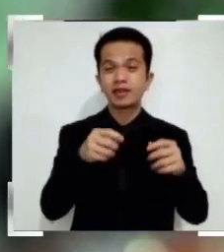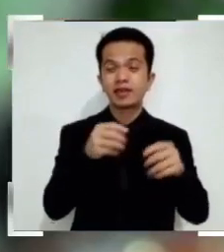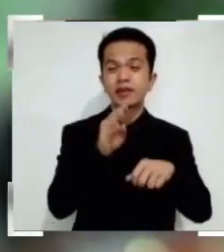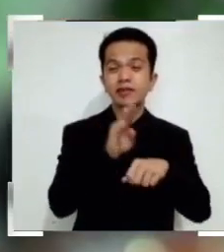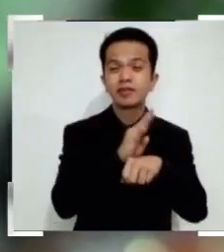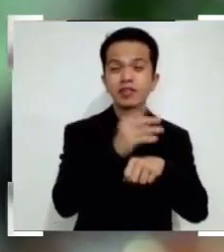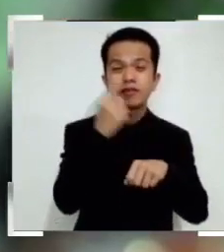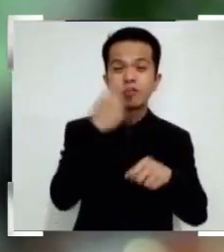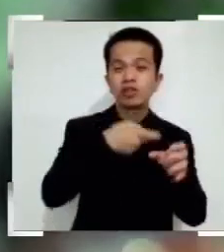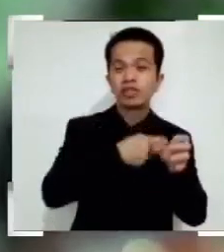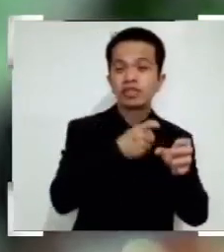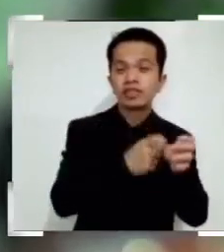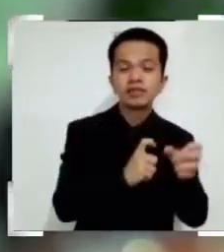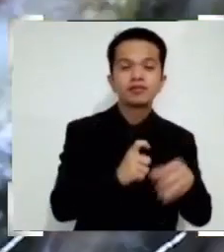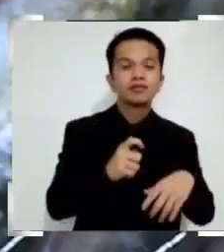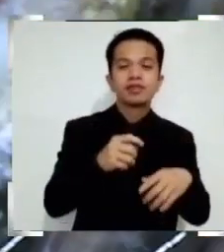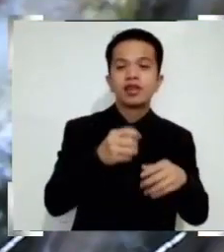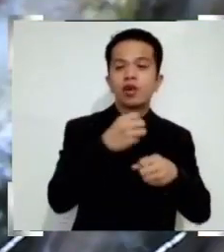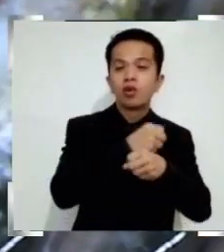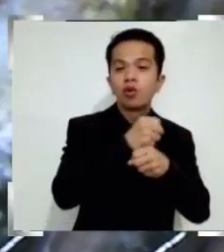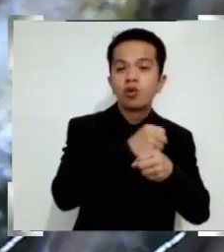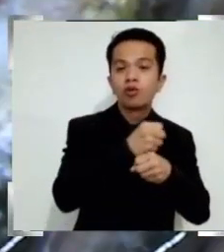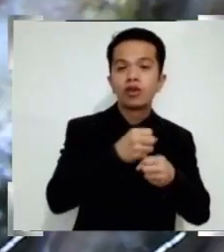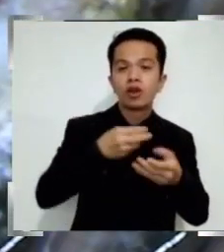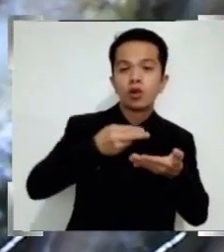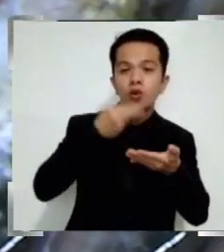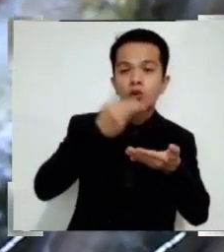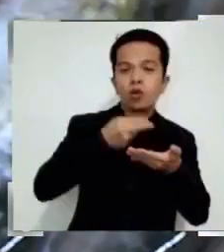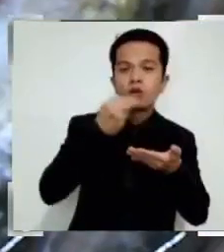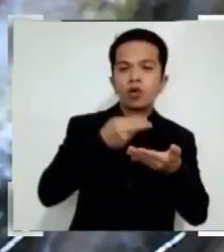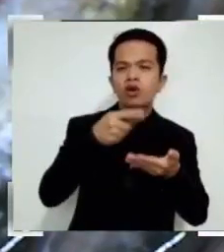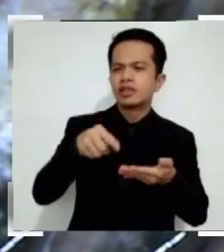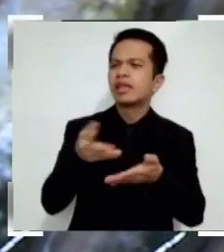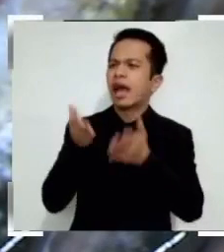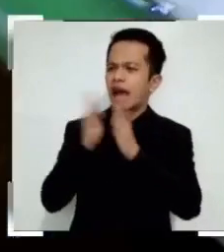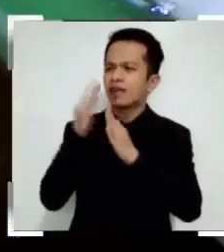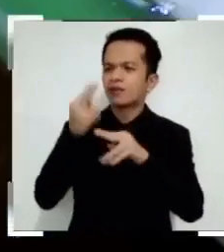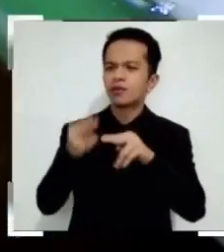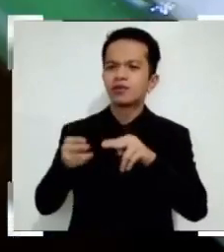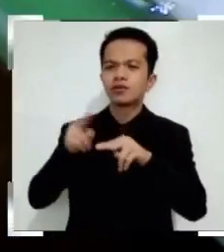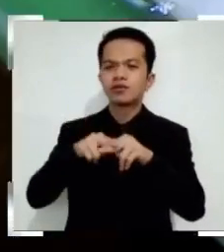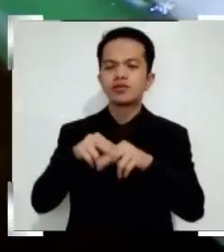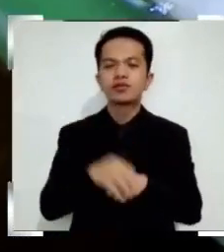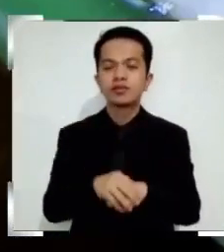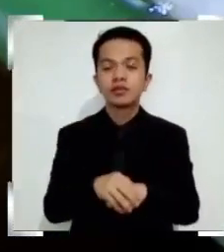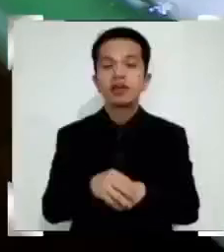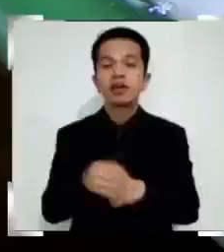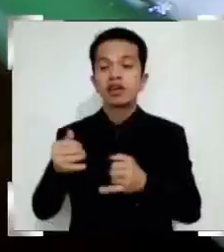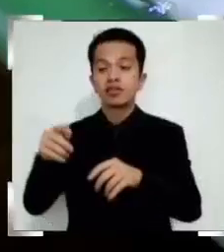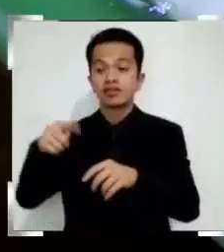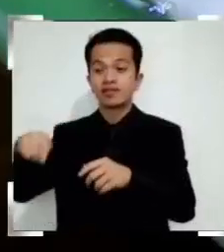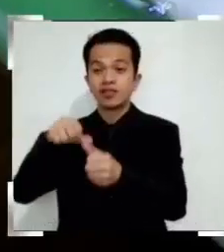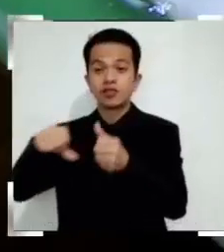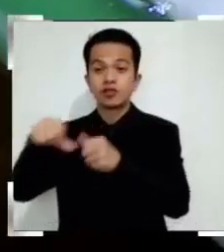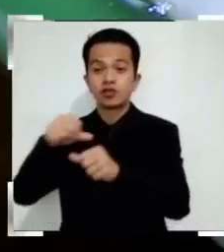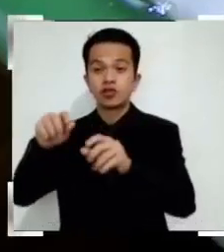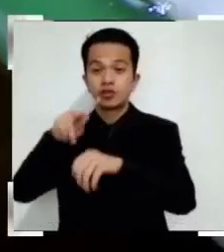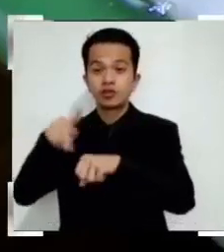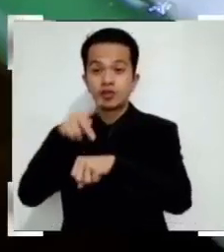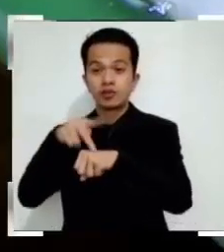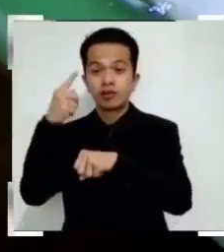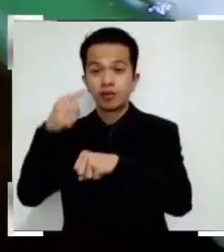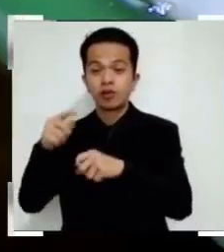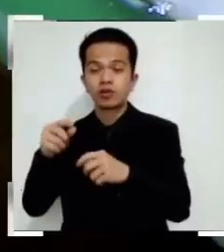kape, noodles at iba pa. Sabi ng Canned Sardines Association of the Philippines, nilatag nila ang kanilang mga dahilan sa hirit na